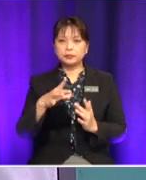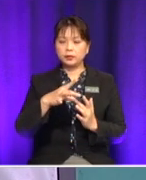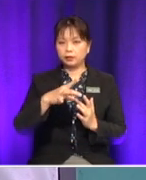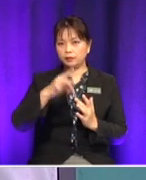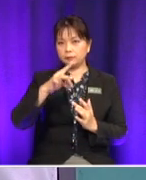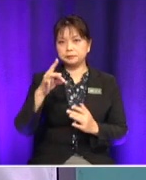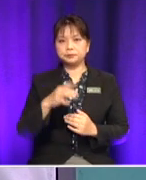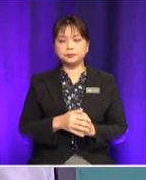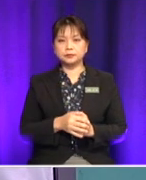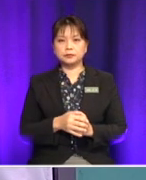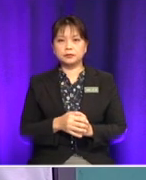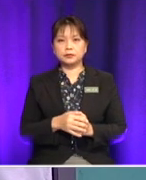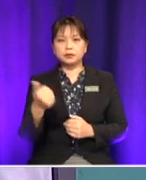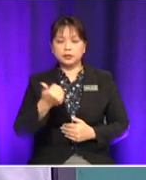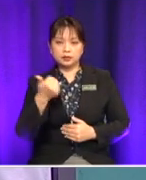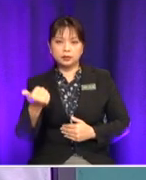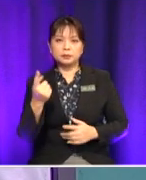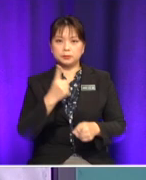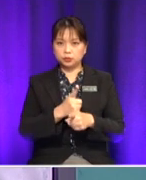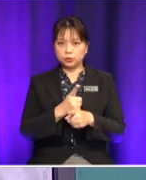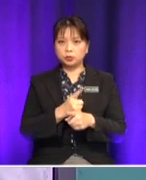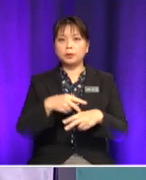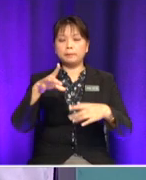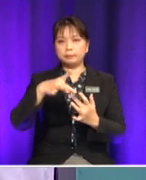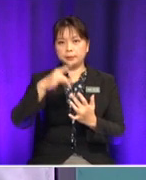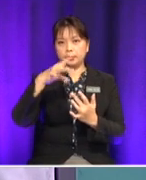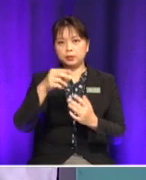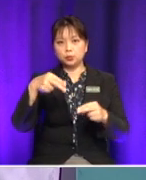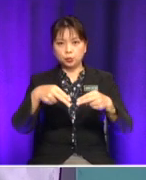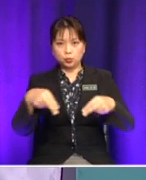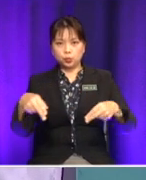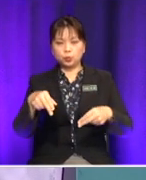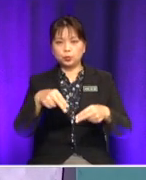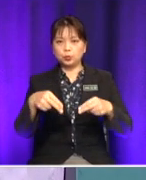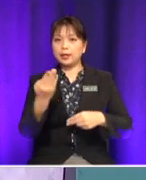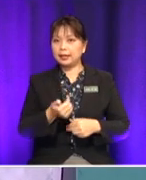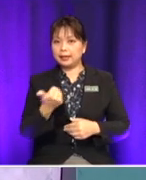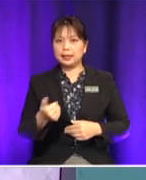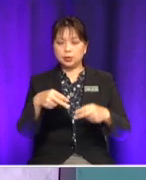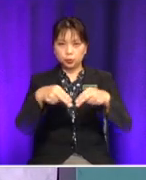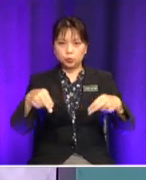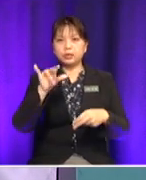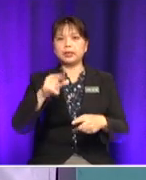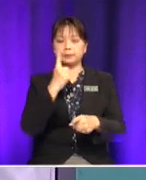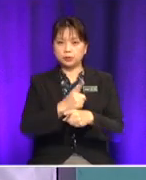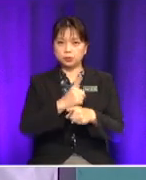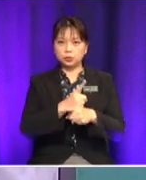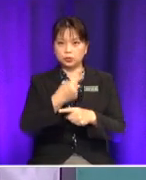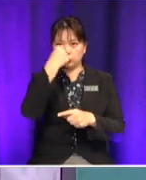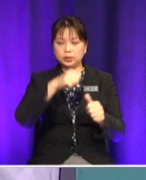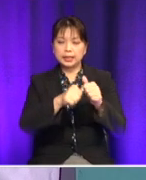eksperimen kita itu Apa keputusannya tidak relevan nah